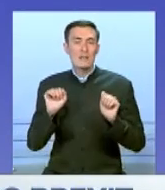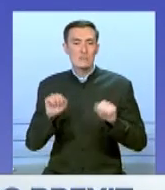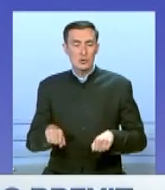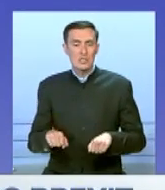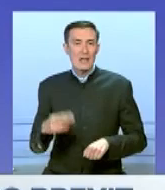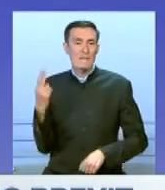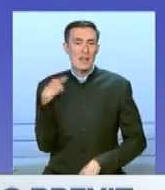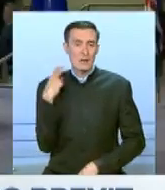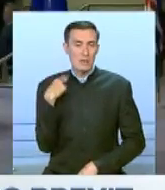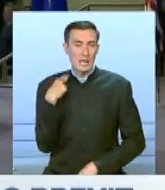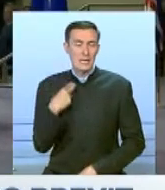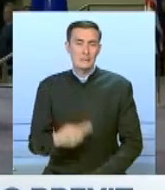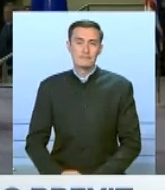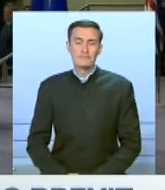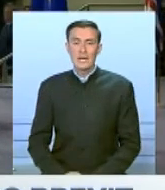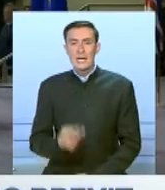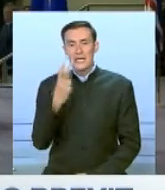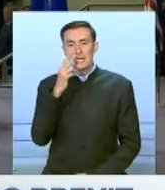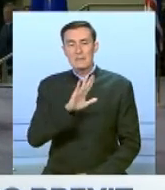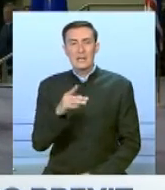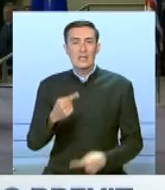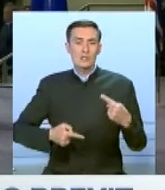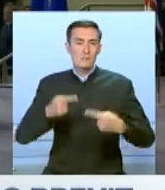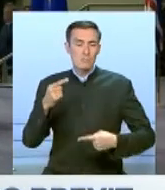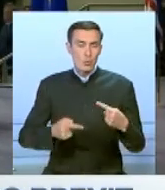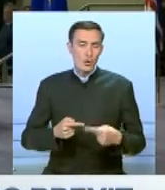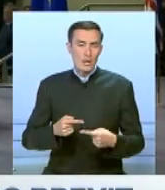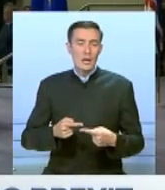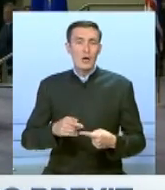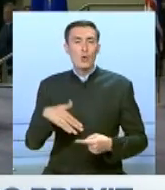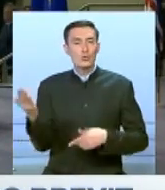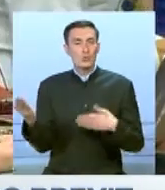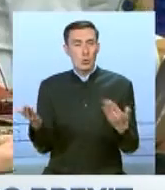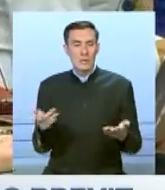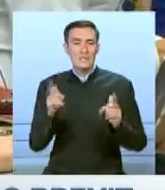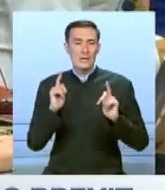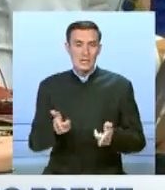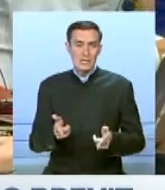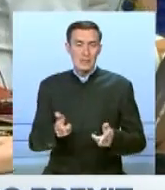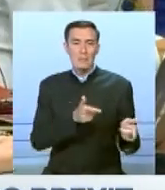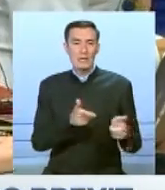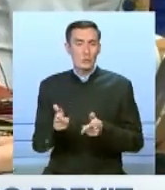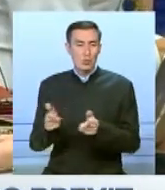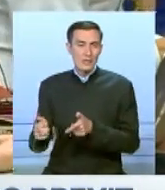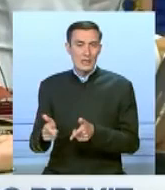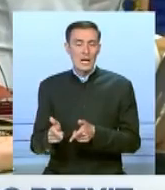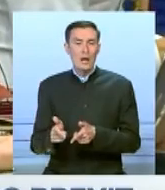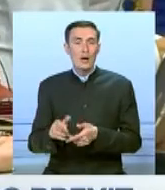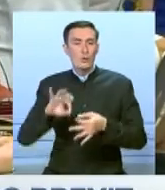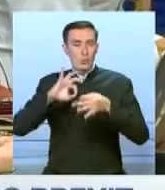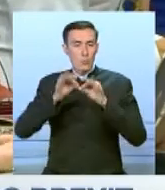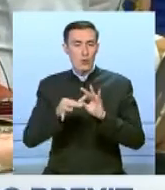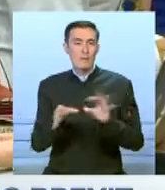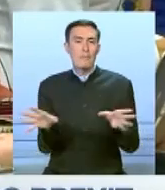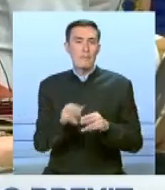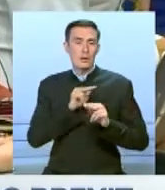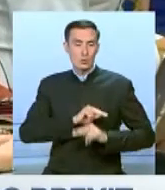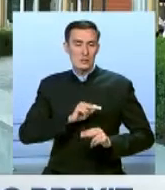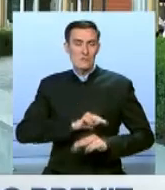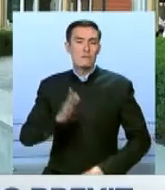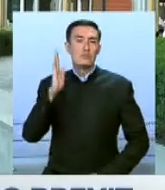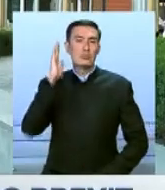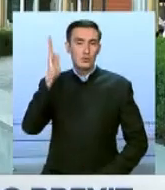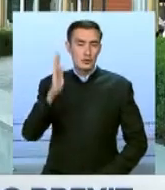для Великобритании. Несмотря на все разногласия, стороны заявили, что намерены подготовить почву для глубокого партнерства в